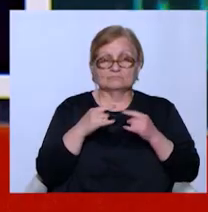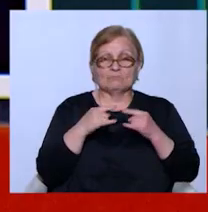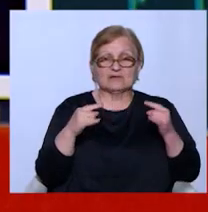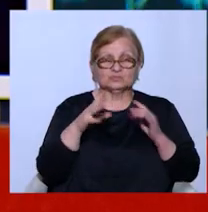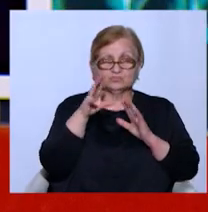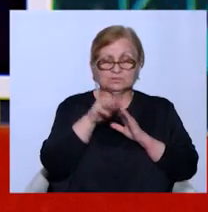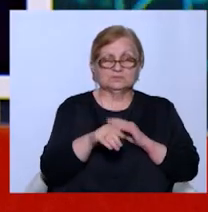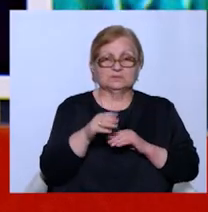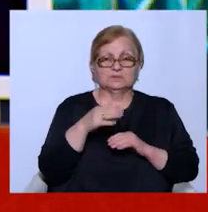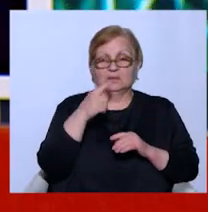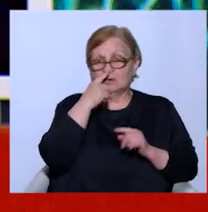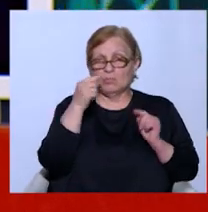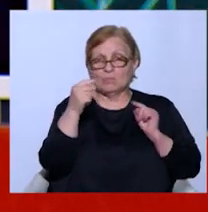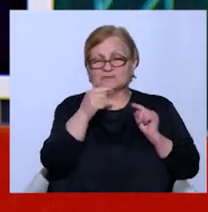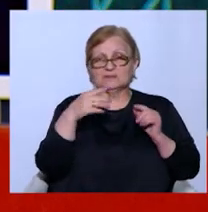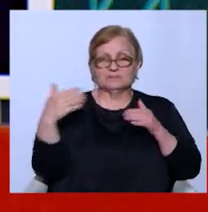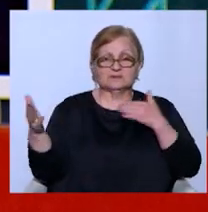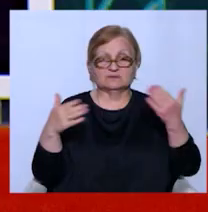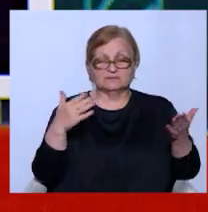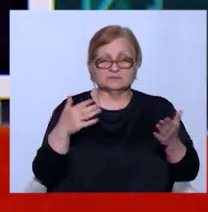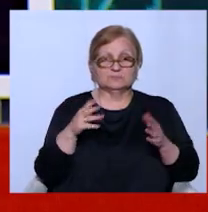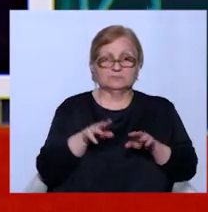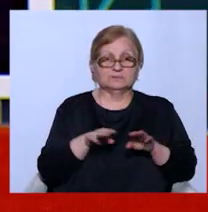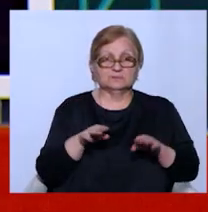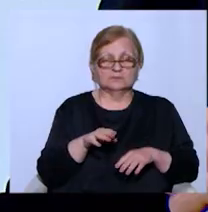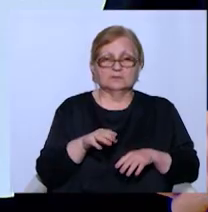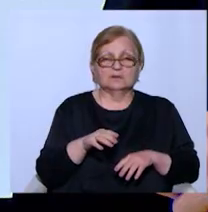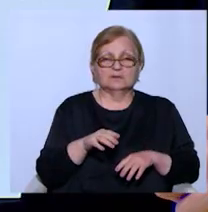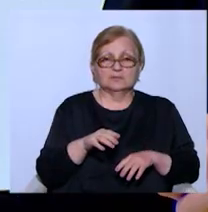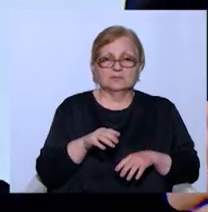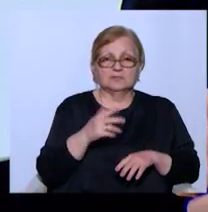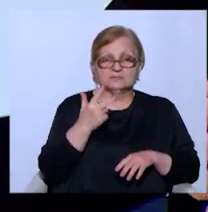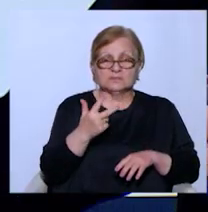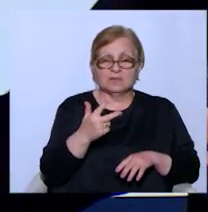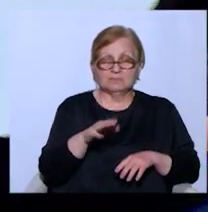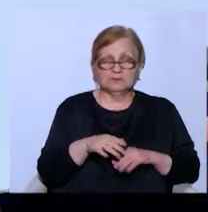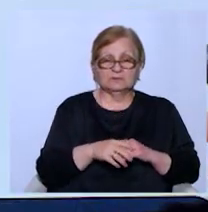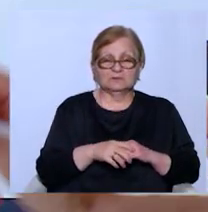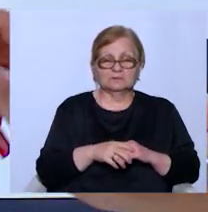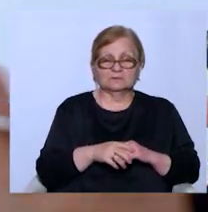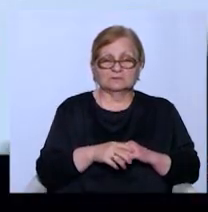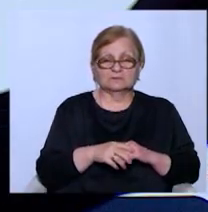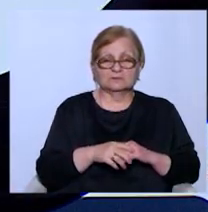მართკუთხედში მოპირდაპირე გვერდები ტოლია, ესე იგი BC უდრის AM-ს და არის 3 ერთეული. ესე